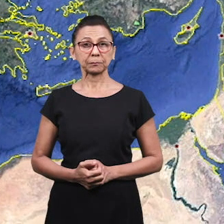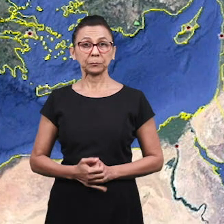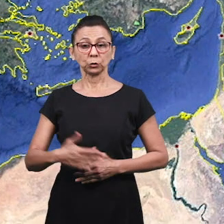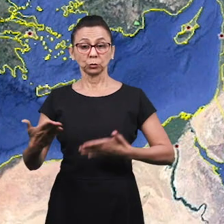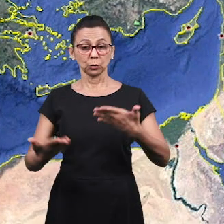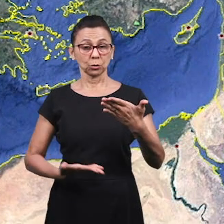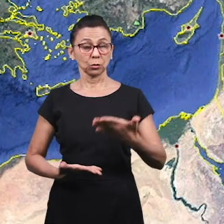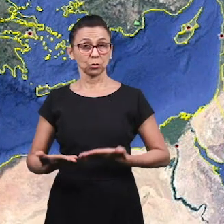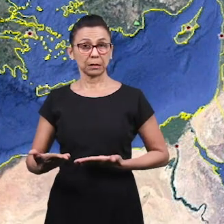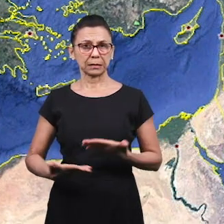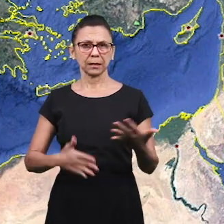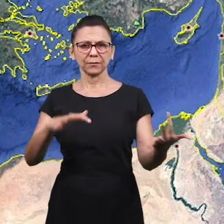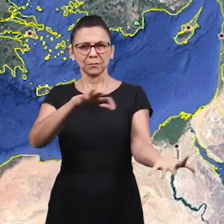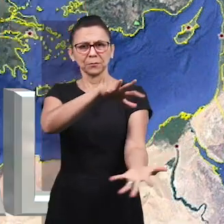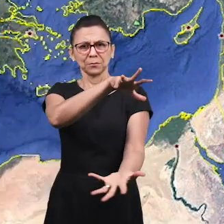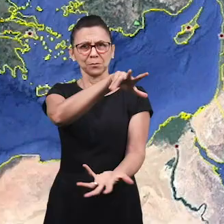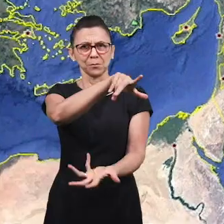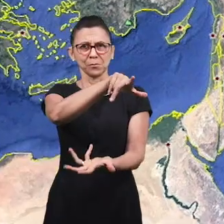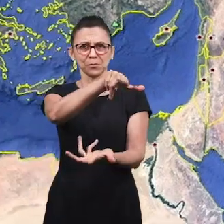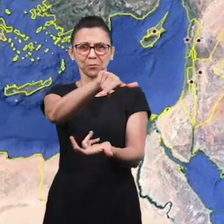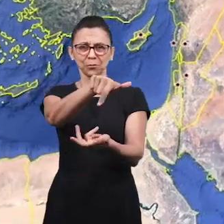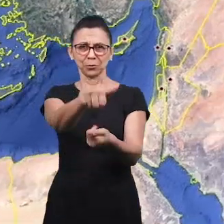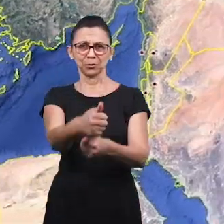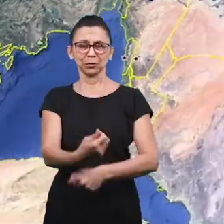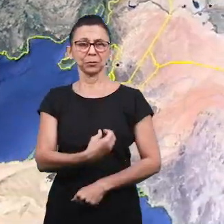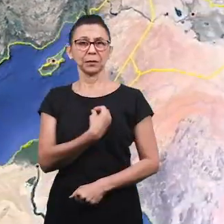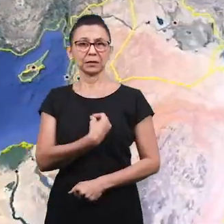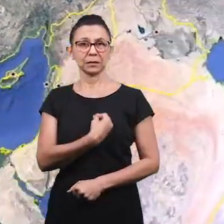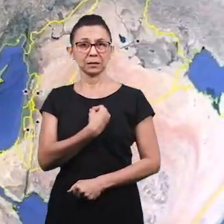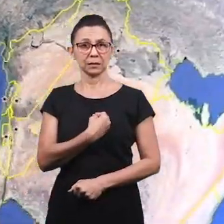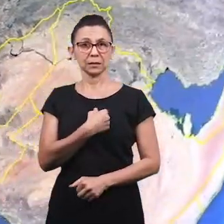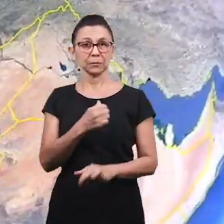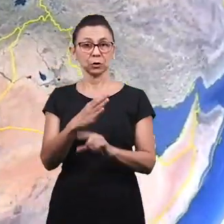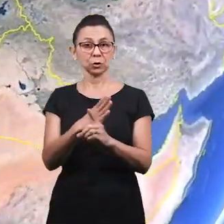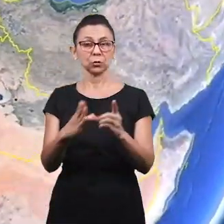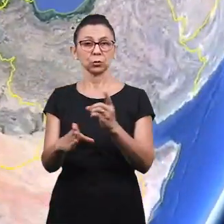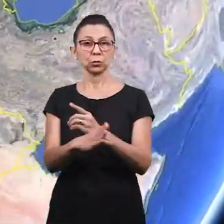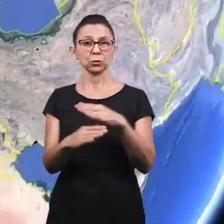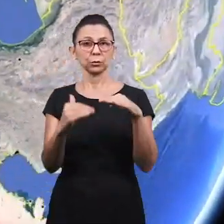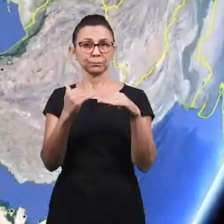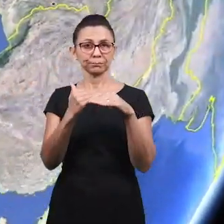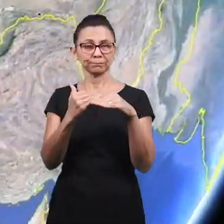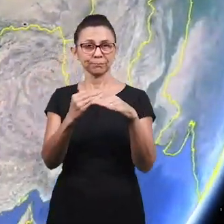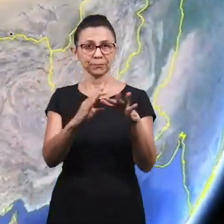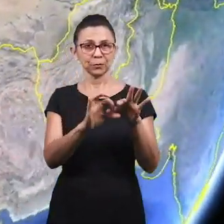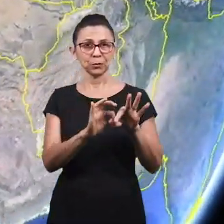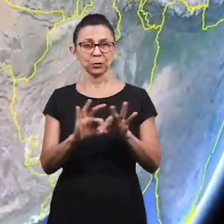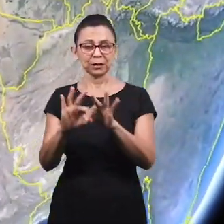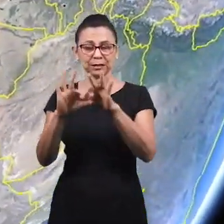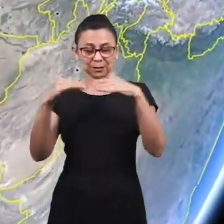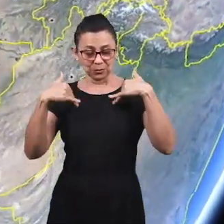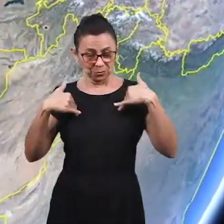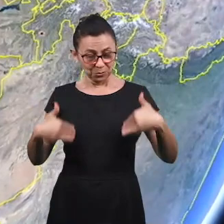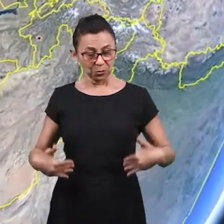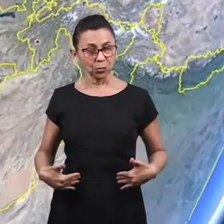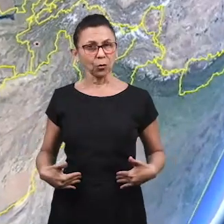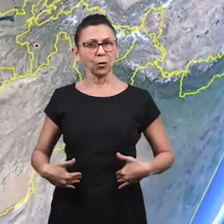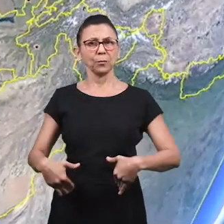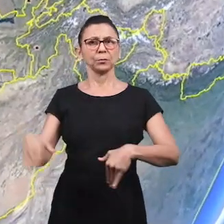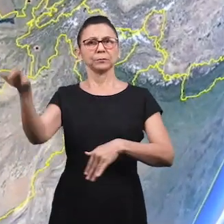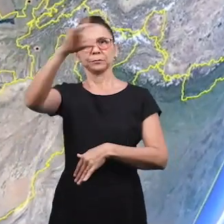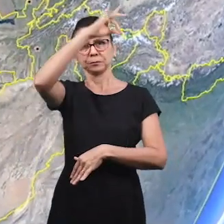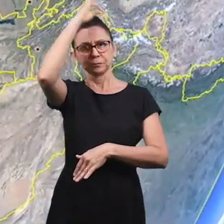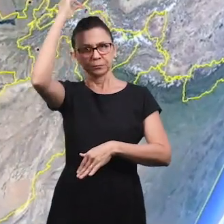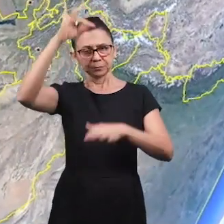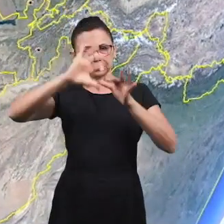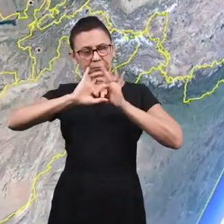Des frères et sœurs de toutes les parties du monde participent d'un même culte, ensemble dans un même corps et dans un